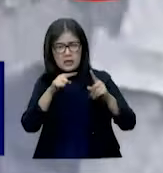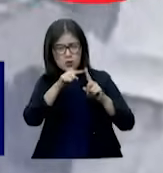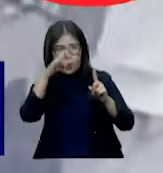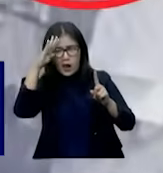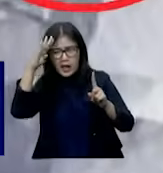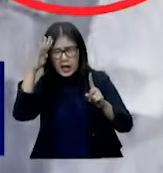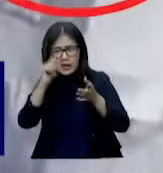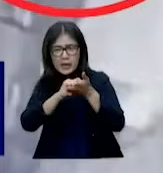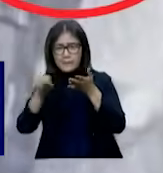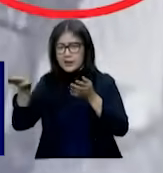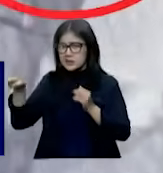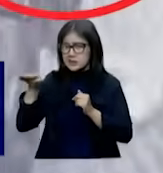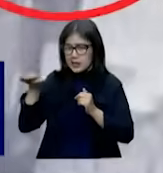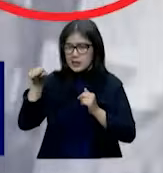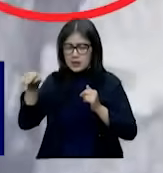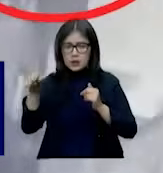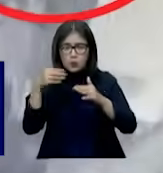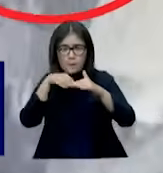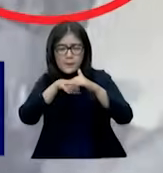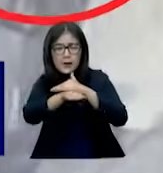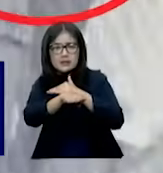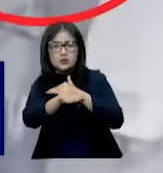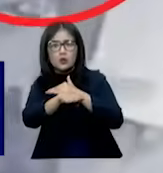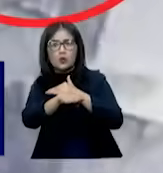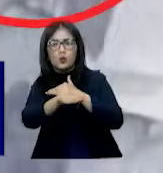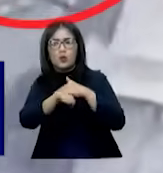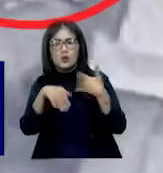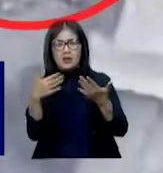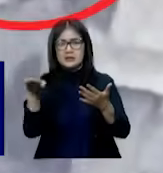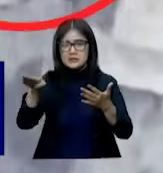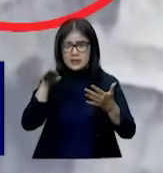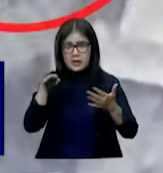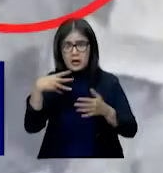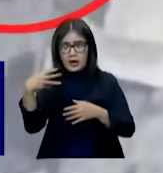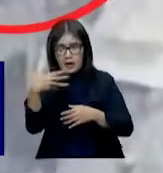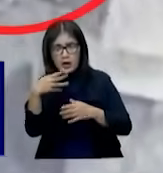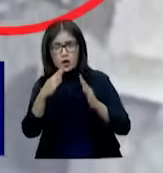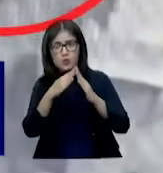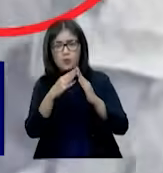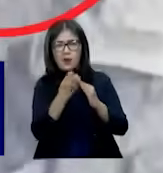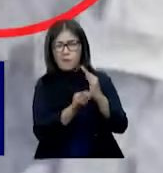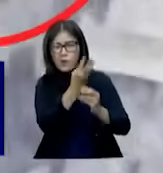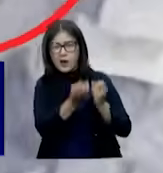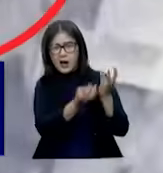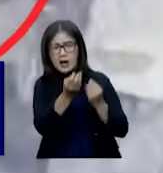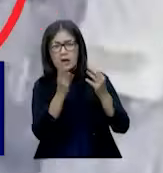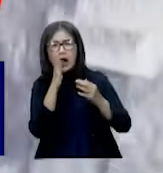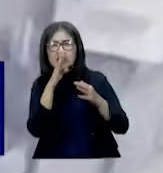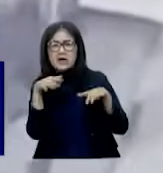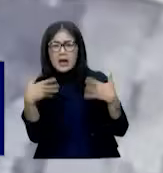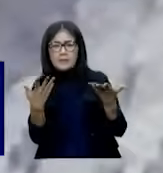ZL masuk ke rumah korban. Pelaku ZL diduga sengaja melakukan pembakaran lantaran cintanya bertepuk sebelah